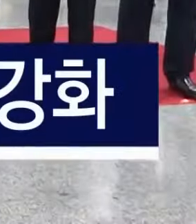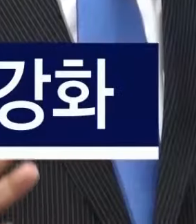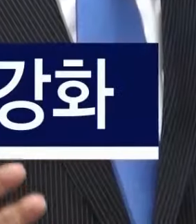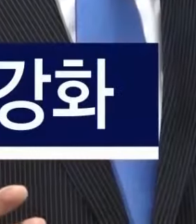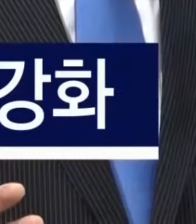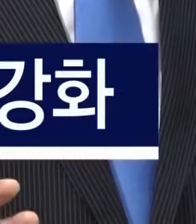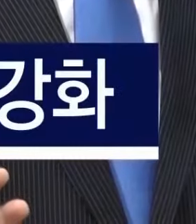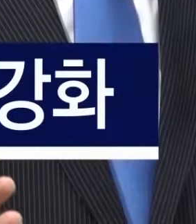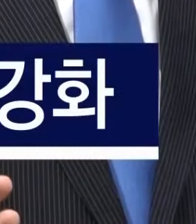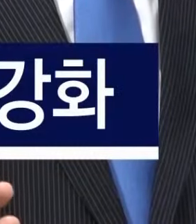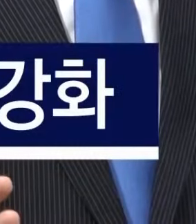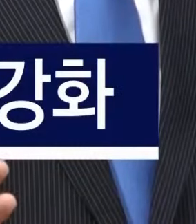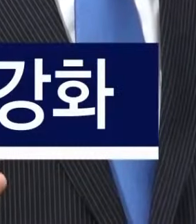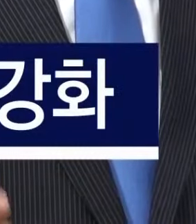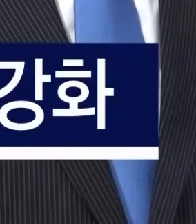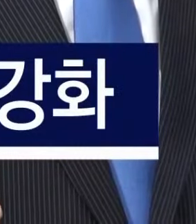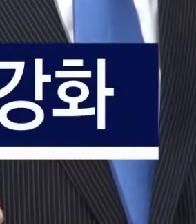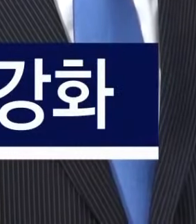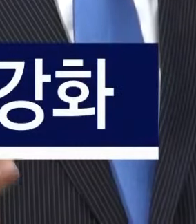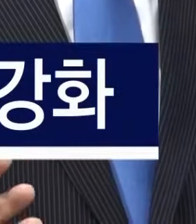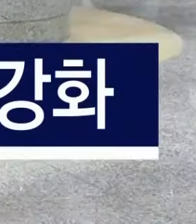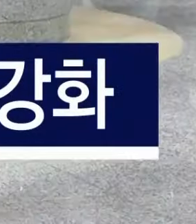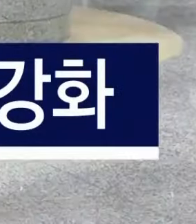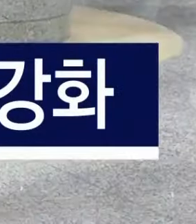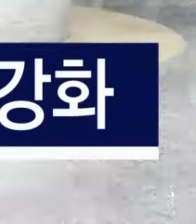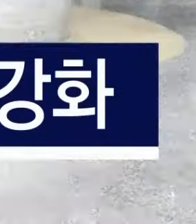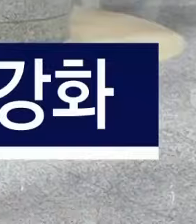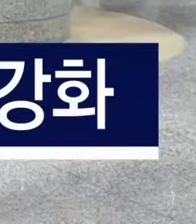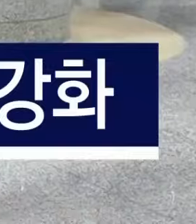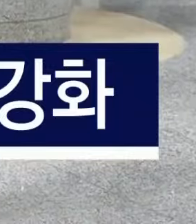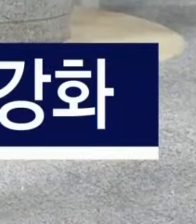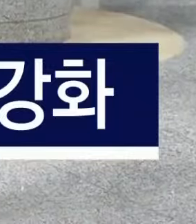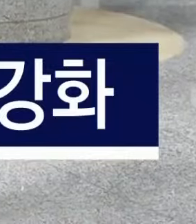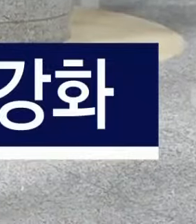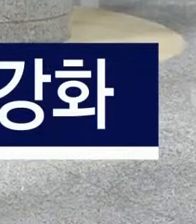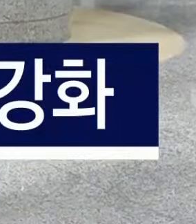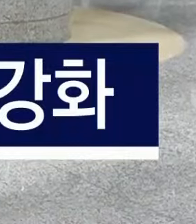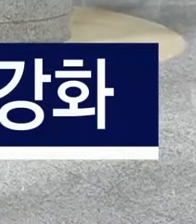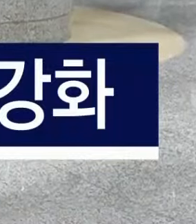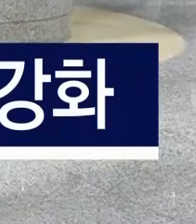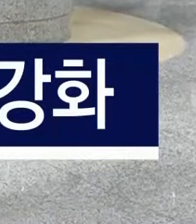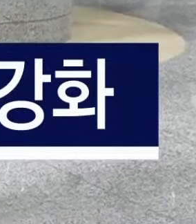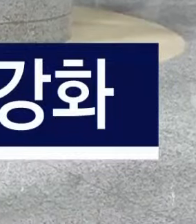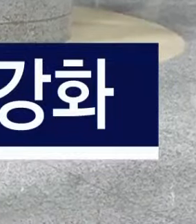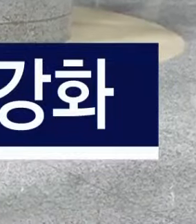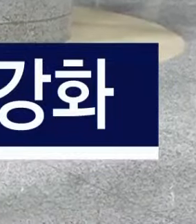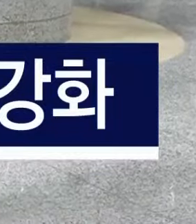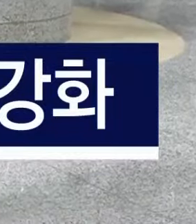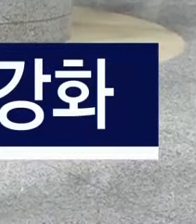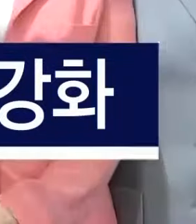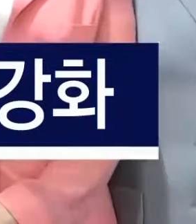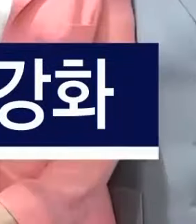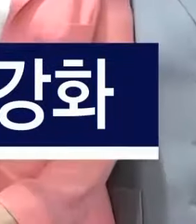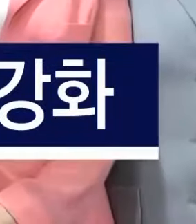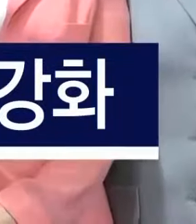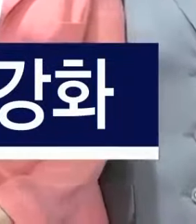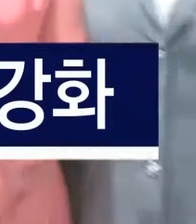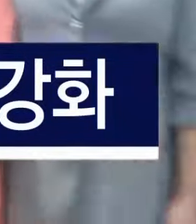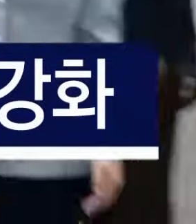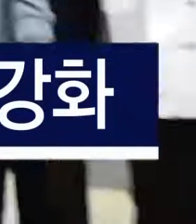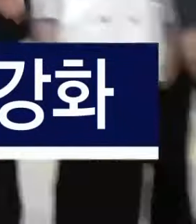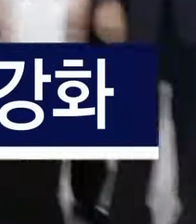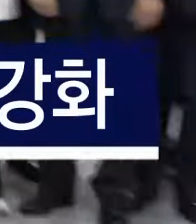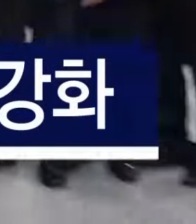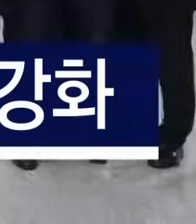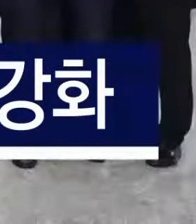광주시가 전국 최초로 국회에서 국회, 광주의 날을 열고 지방정부와 국회, 정당의 협력체제 구축에